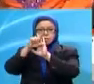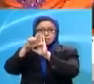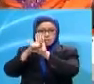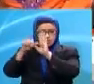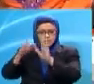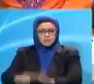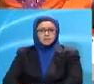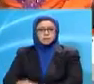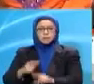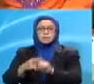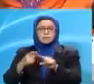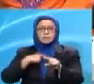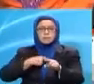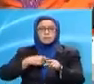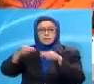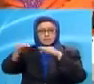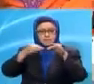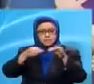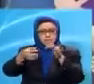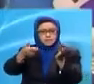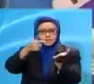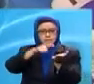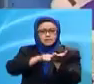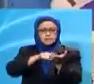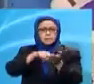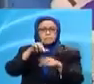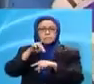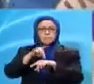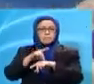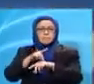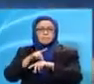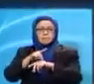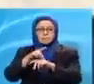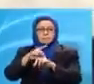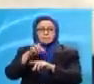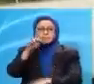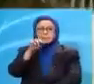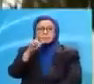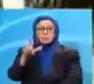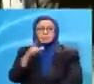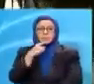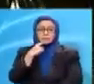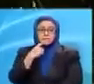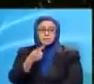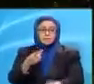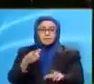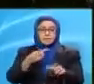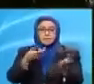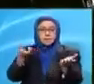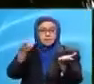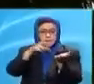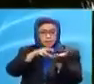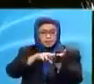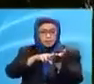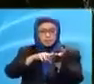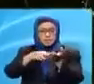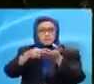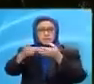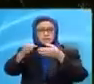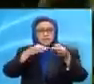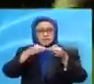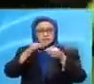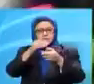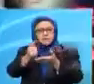daerah Dang Wangi pagi tadi. Menurut Gobin, Syafura hanya diminta memberi keterangan dan bekerjasama dalam membantu siasatan. Bergantung